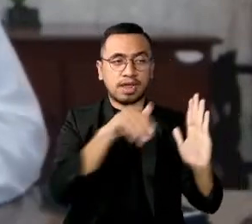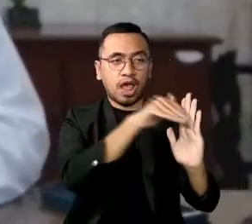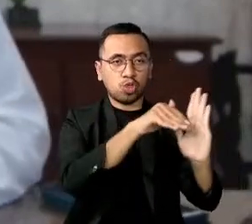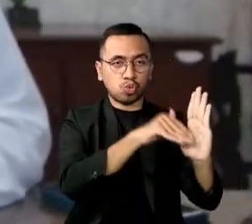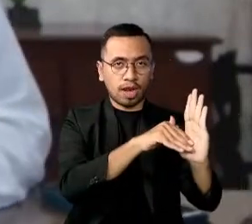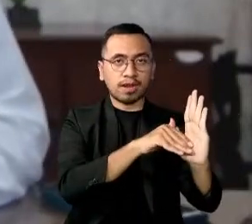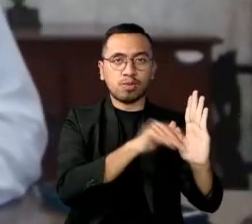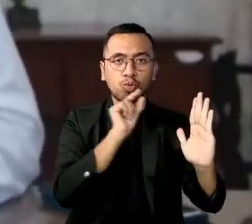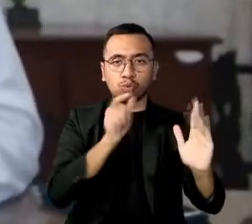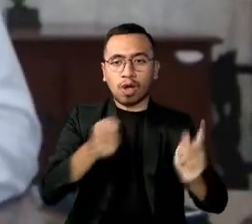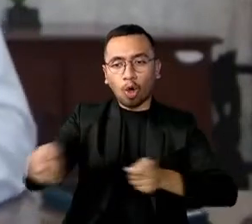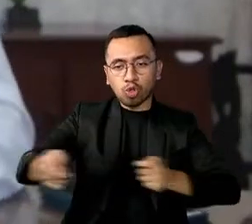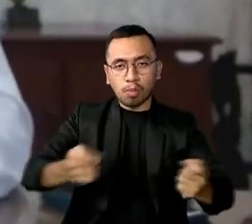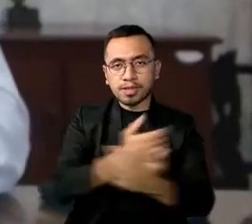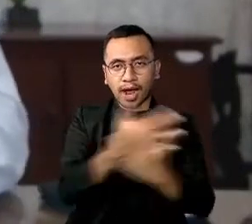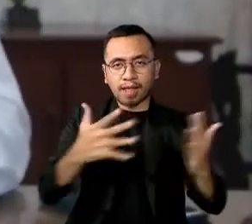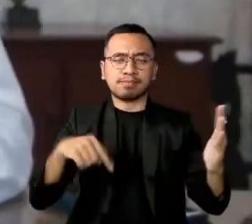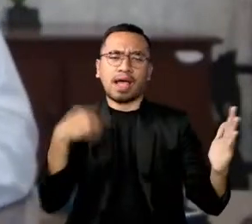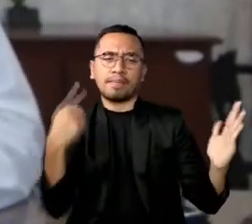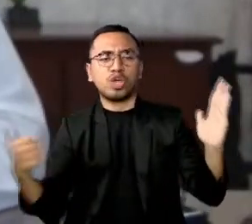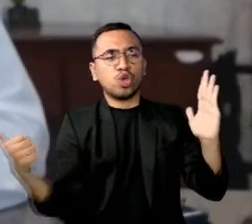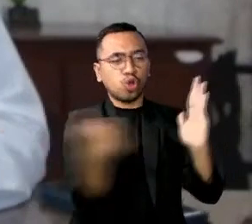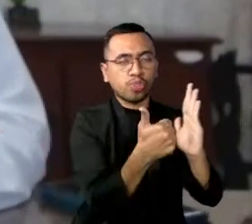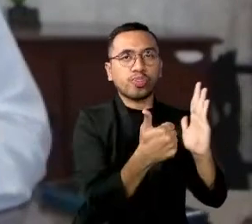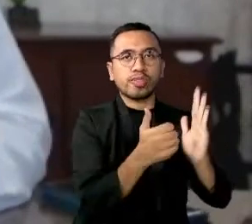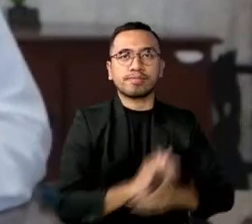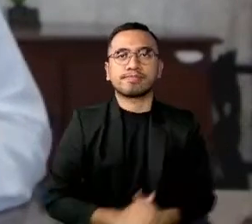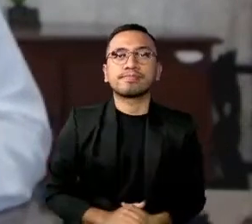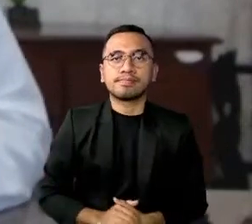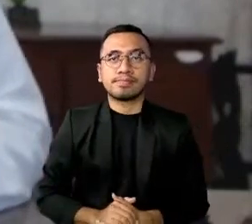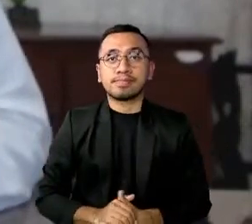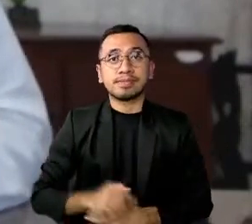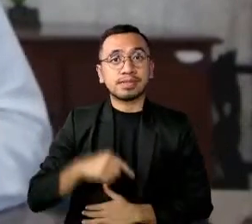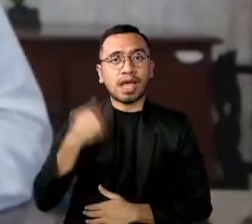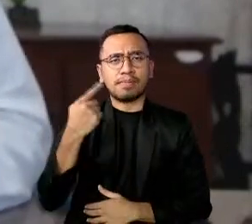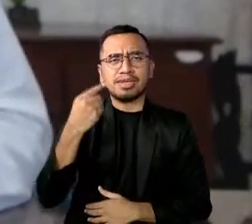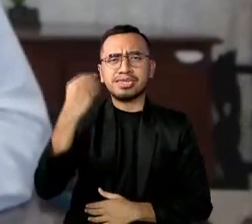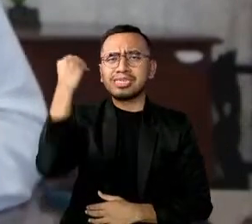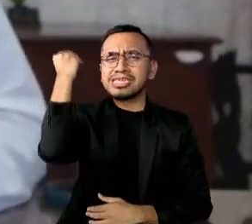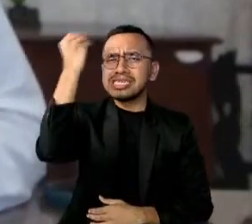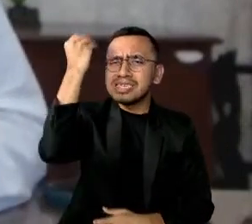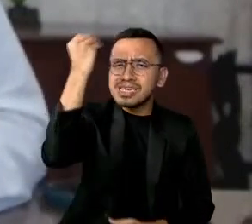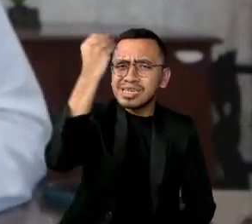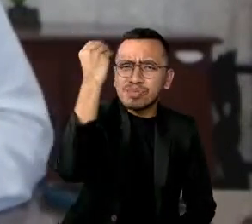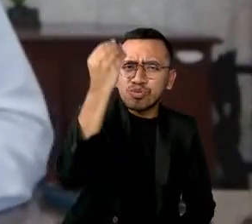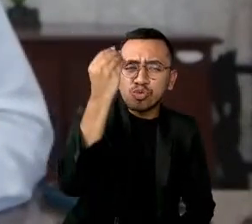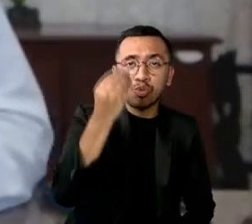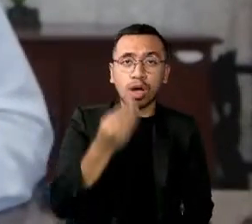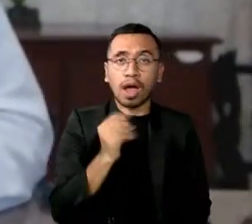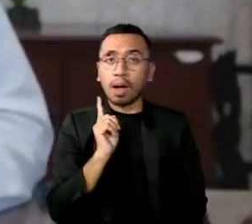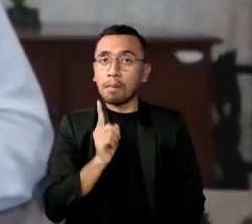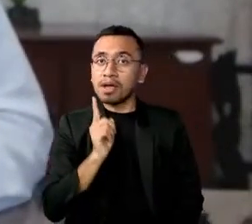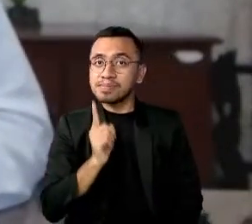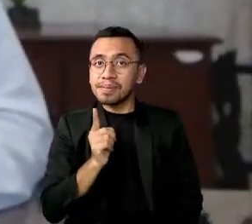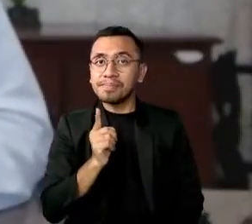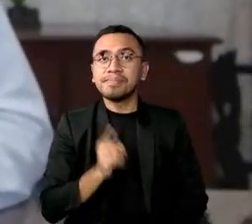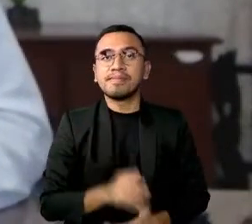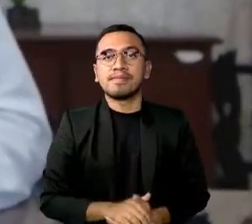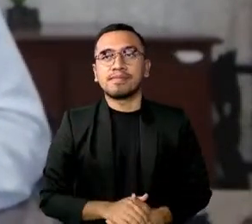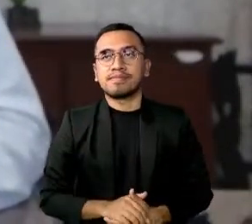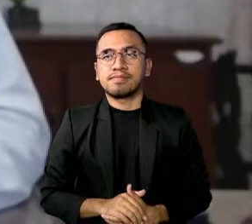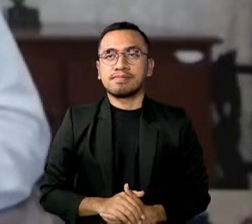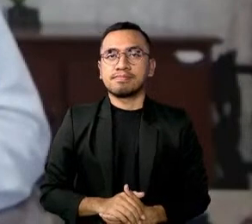masyarakat Mimpi hari ini kita nih lagi sibuk semua ini sebenarnya lagi sibuk semua melakukan sosialisasi kepada masyarakat